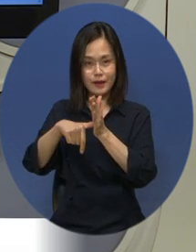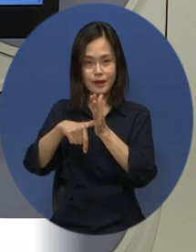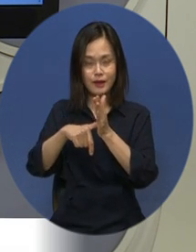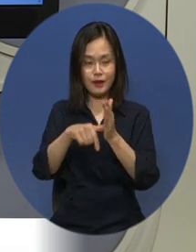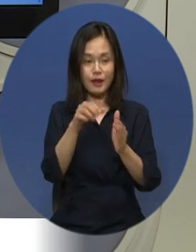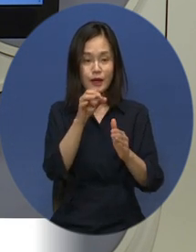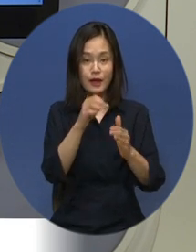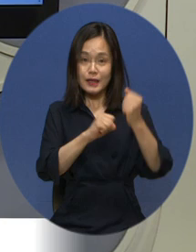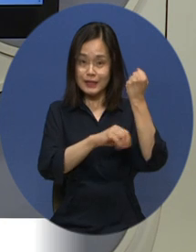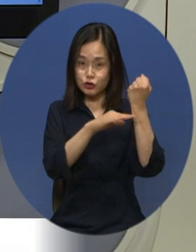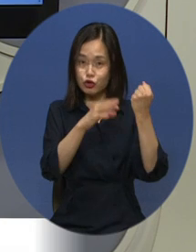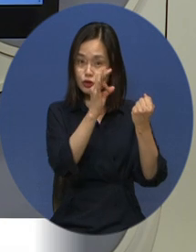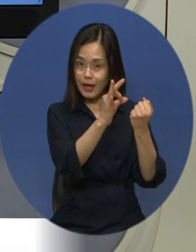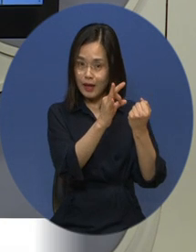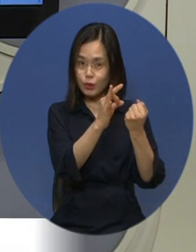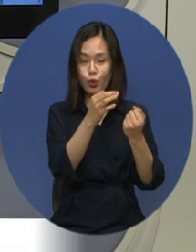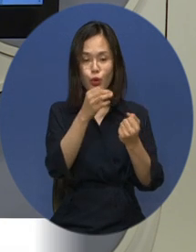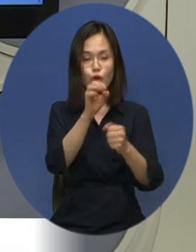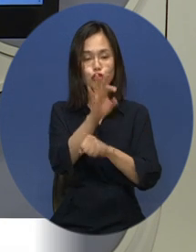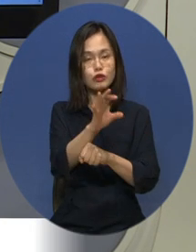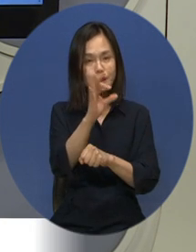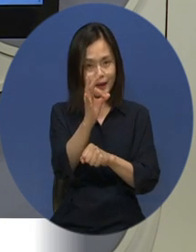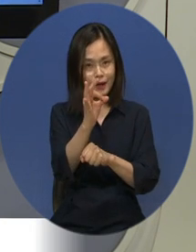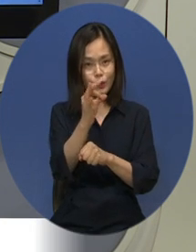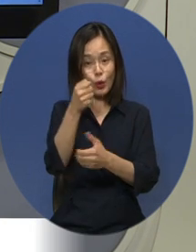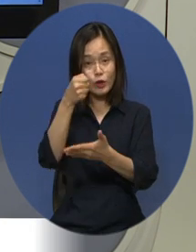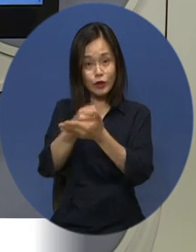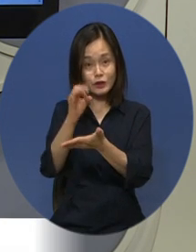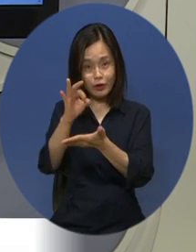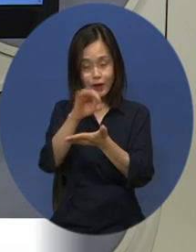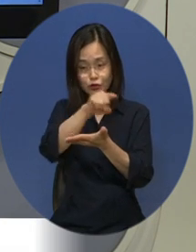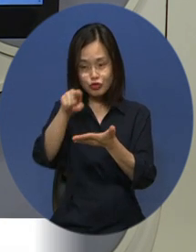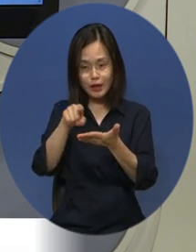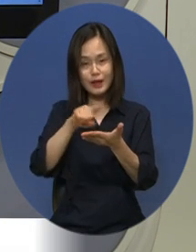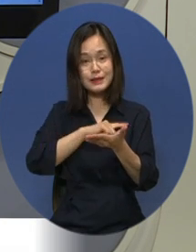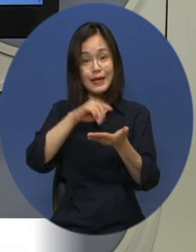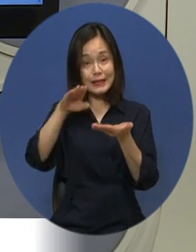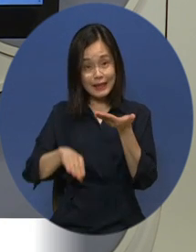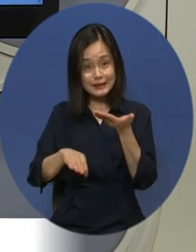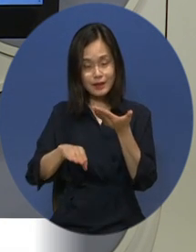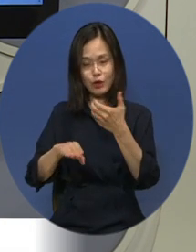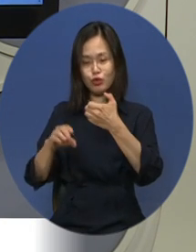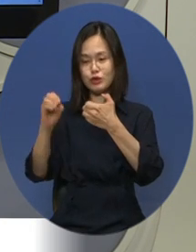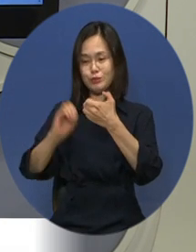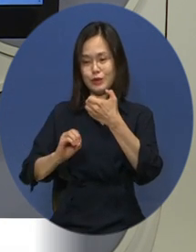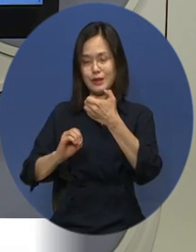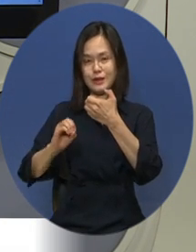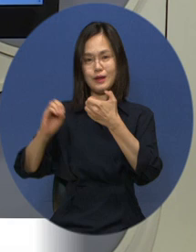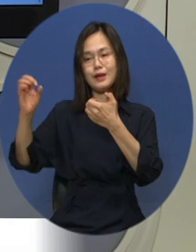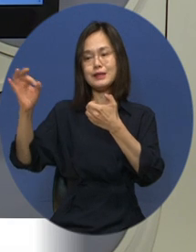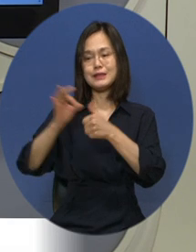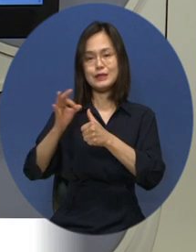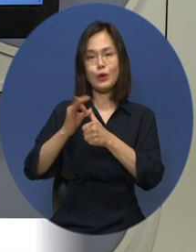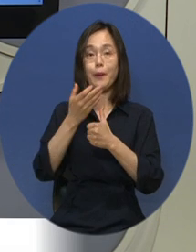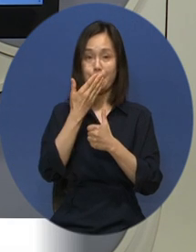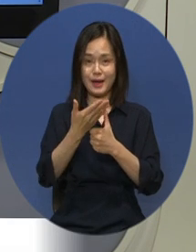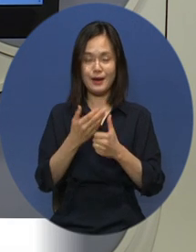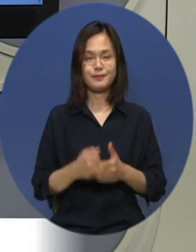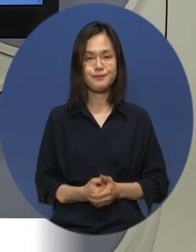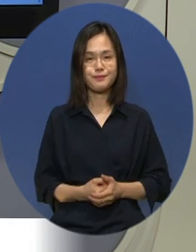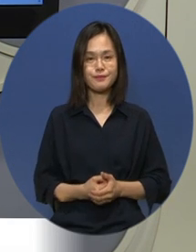결정 가격 중 낮은 금액의 90% 를 받을 수 있습니다 보청기 급여 제품 목록과